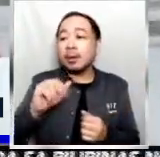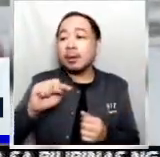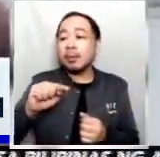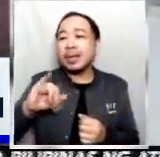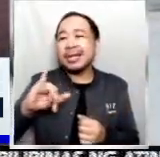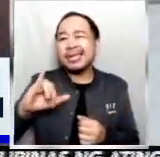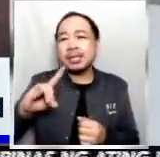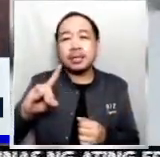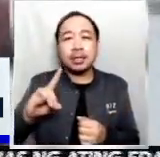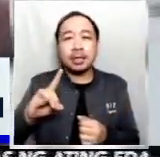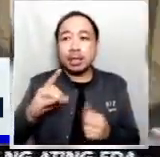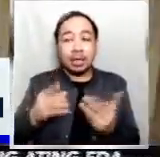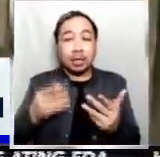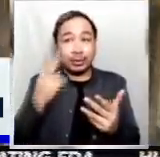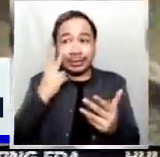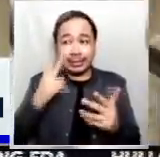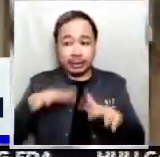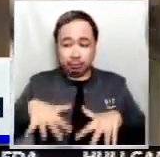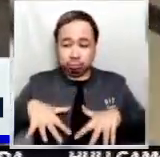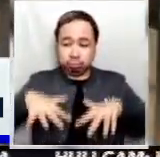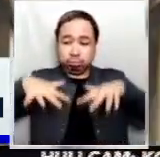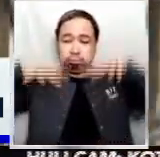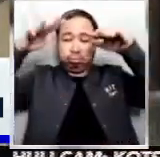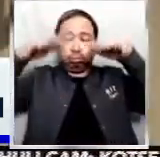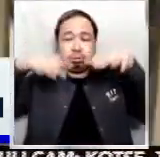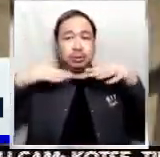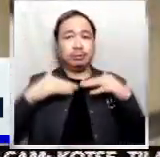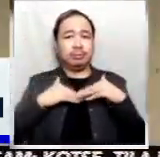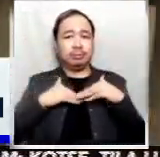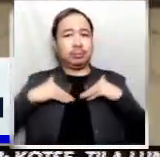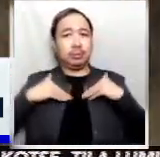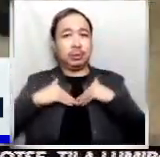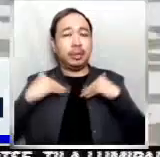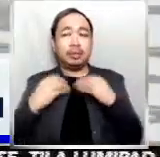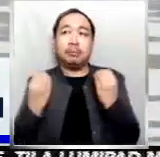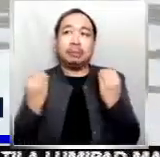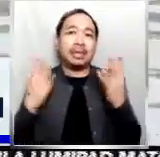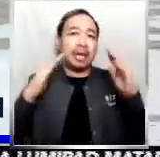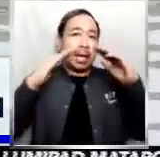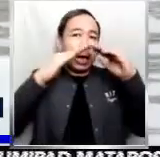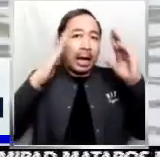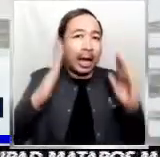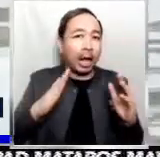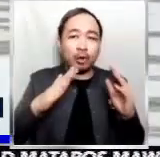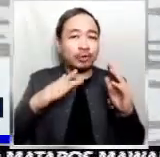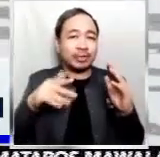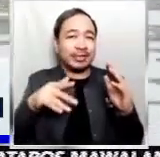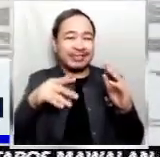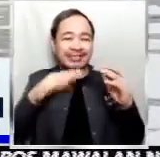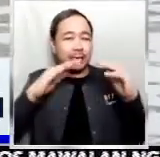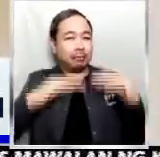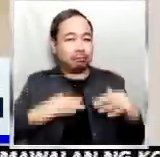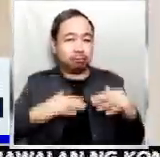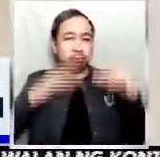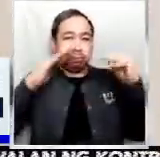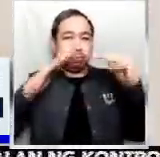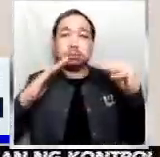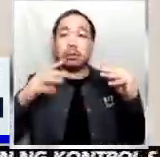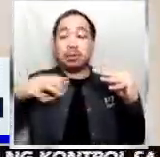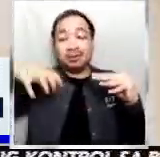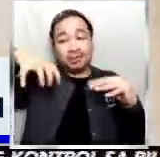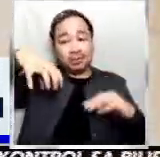dibdib ang taas ng baha. Lubo ang maraming bahay, kalsada